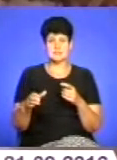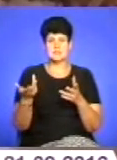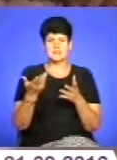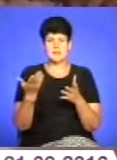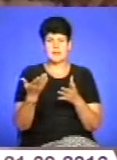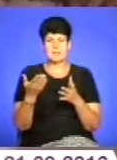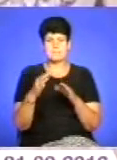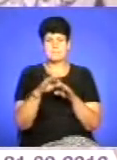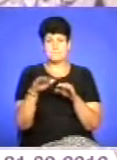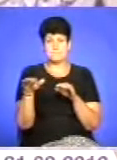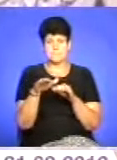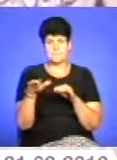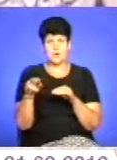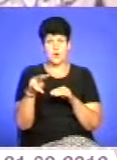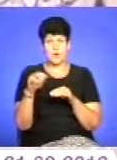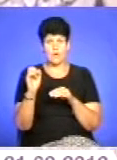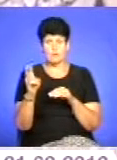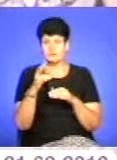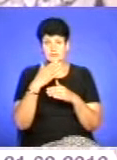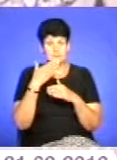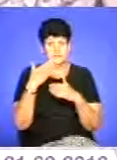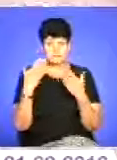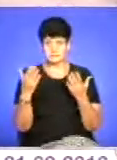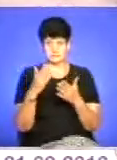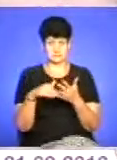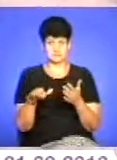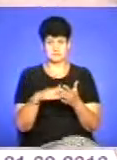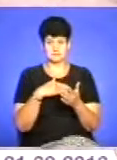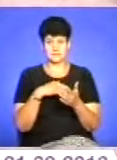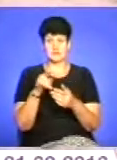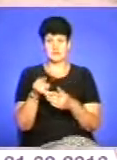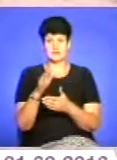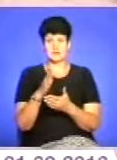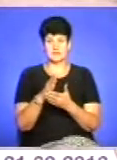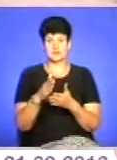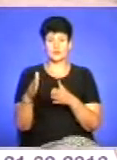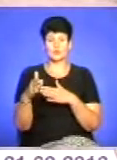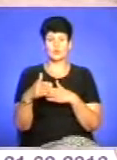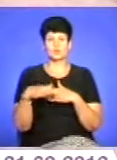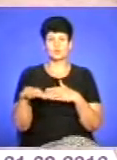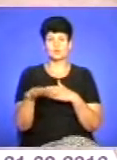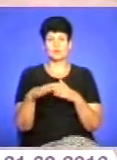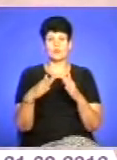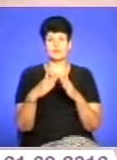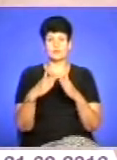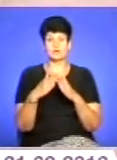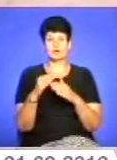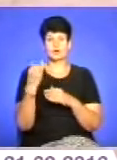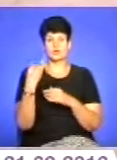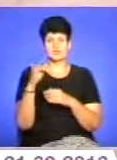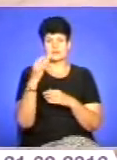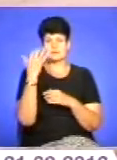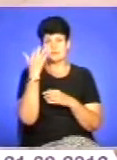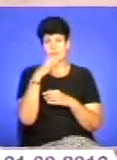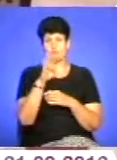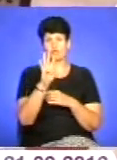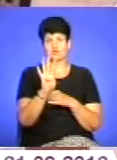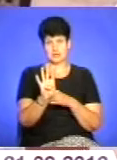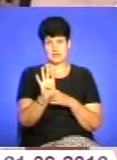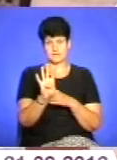плити перекриття, тобто люка, не було взагалі. Він знаходиться у дворі житлового будинку на вулиці Йосипа Сліпого,